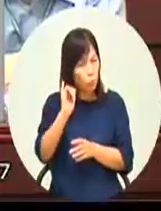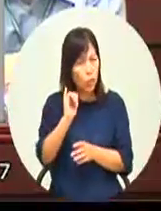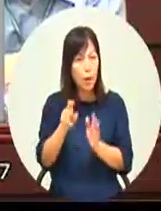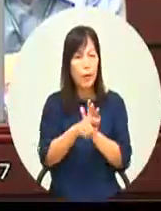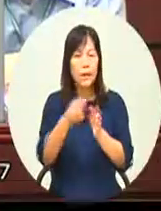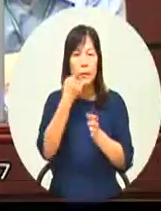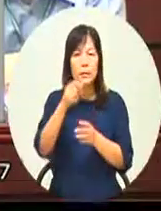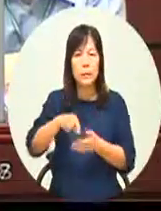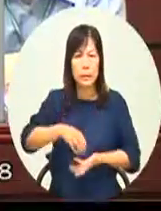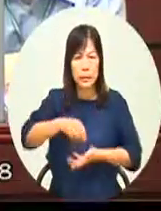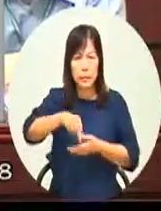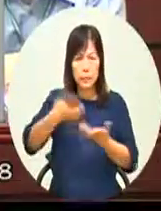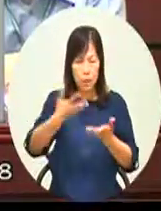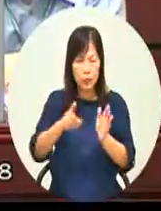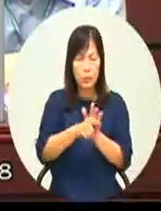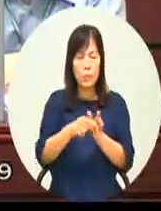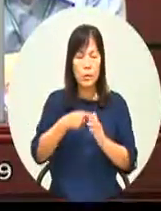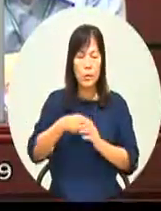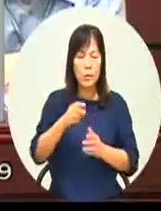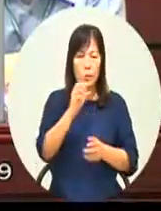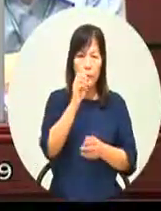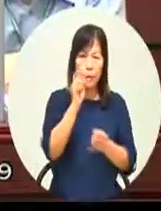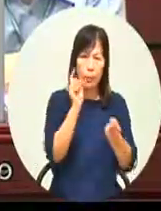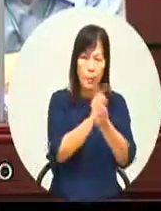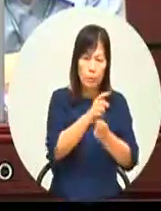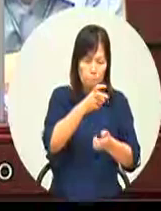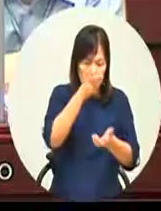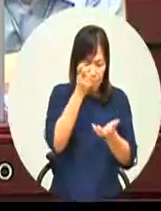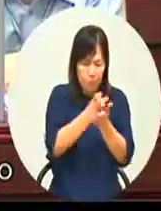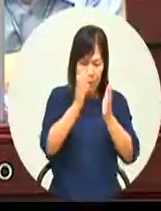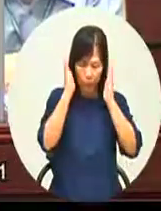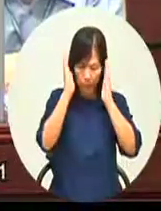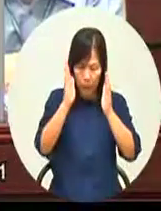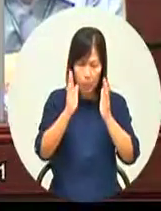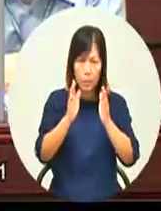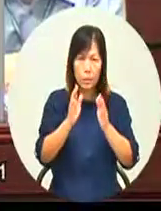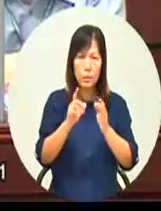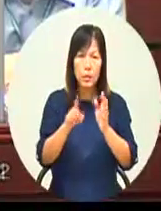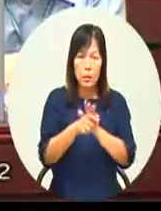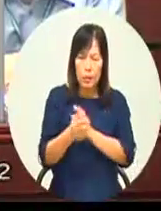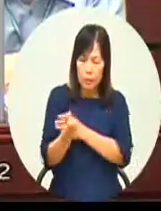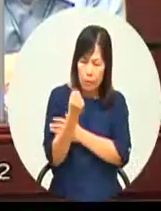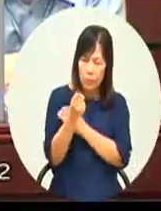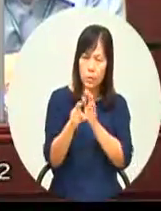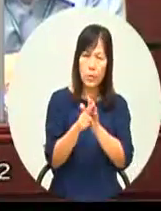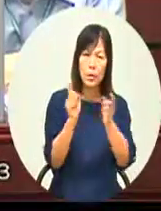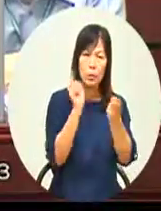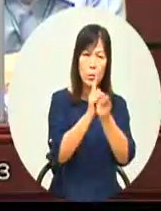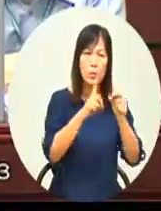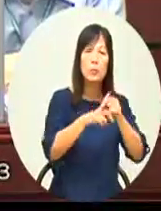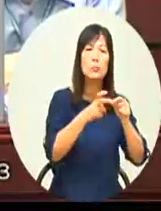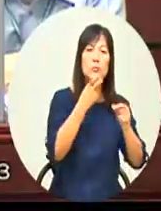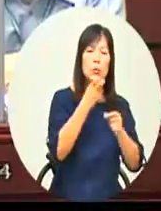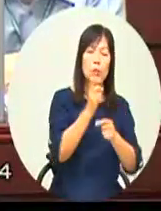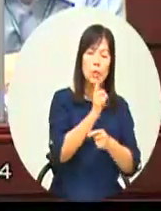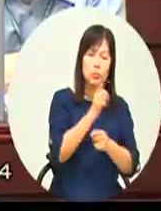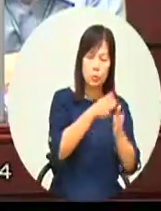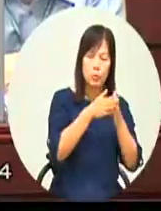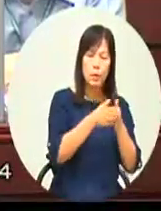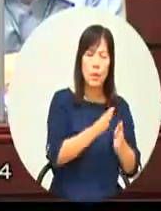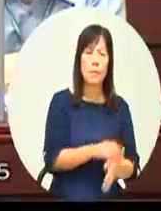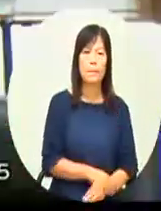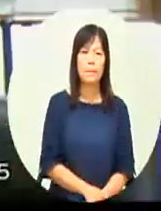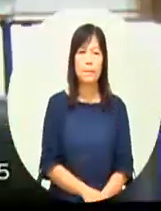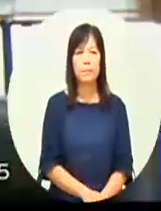提到这个意见呢，我们会慎重的，而且会积极的来向中央来表达这样的一个需